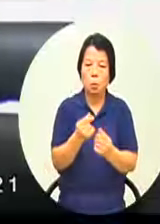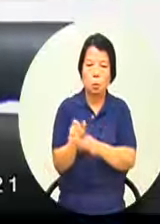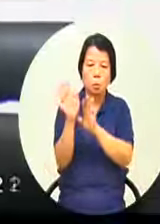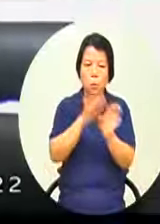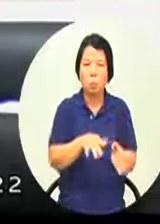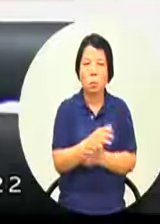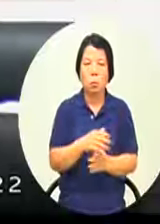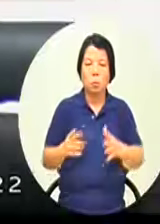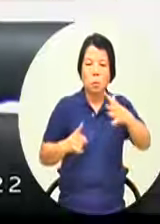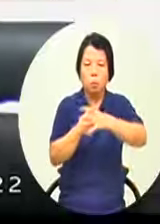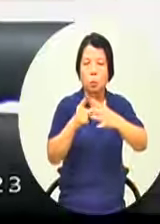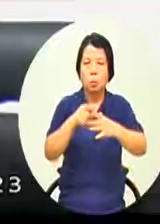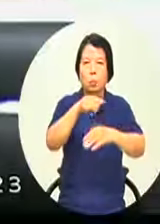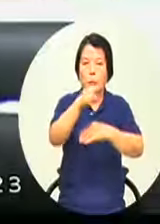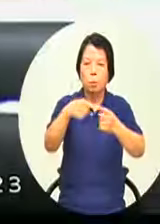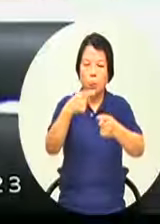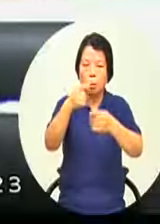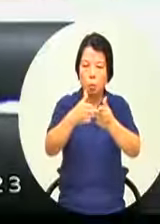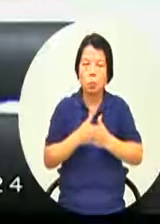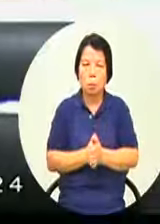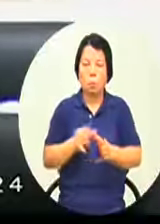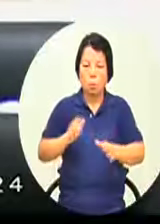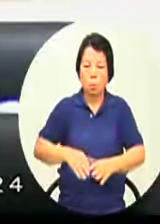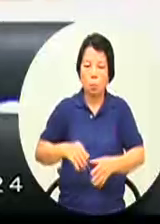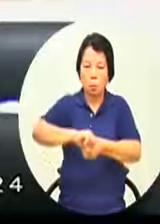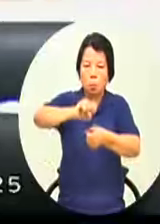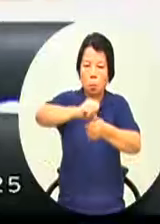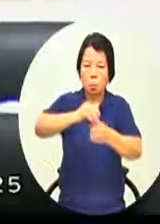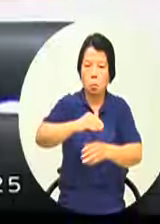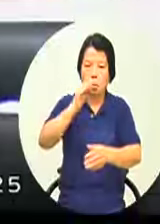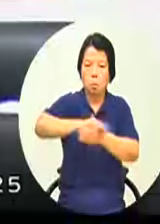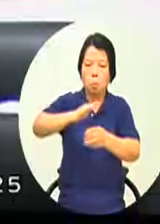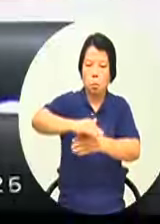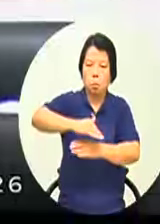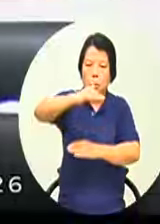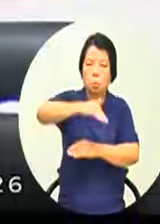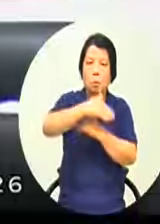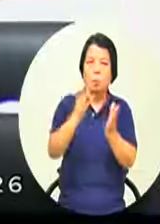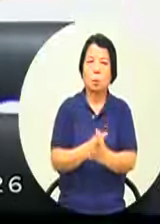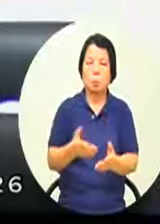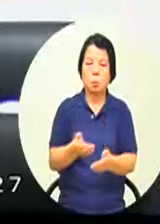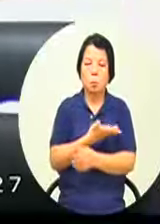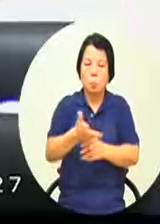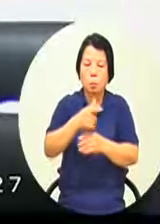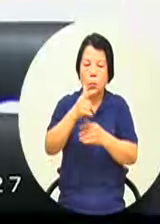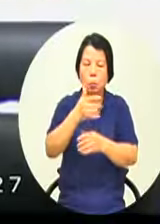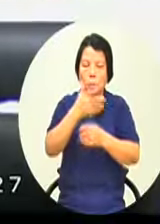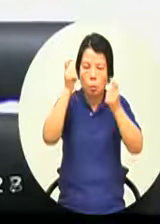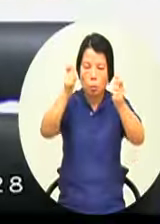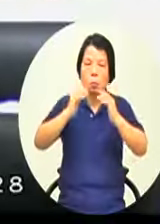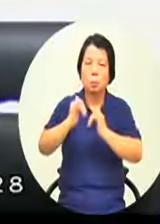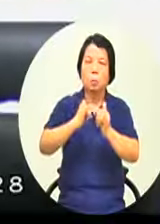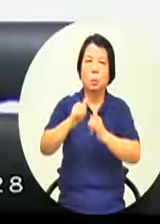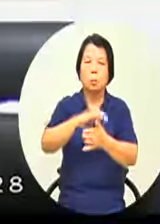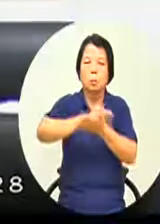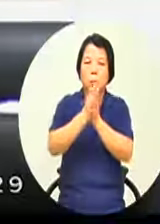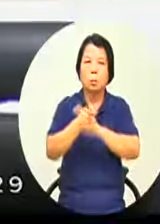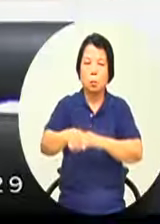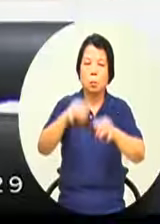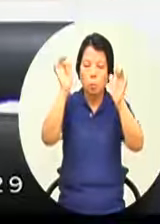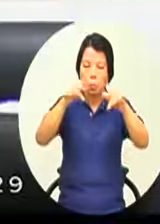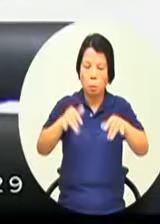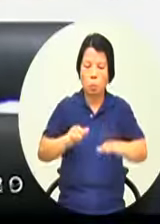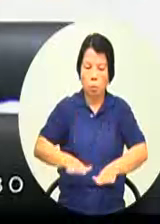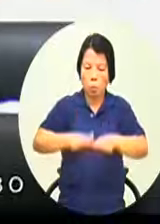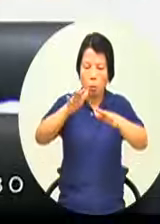的透天的房子，他就应该要先把它架高起来，不要让我们的高雄市民变成说下雨就